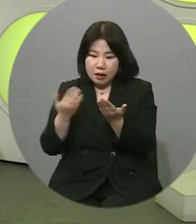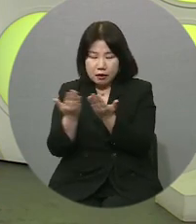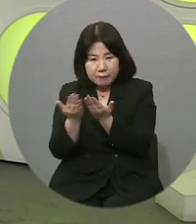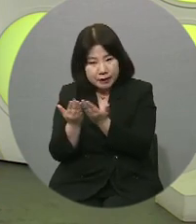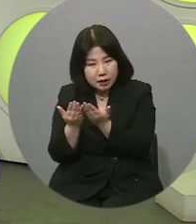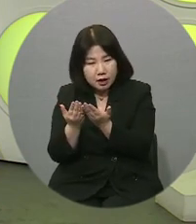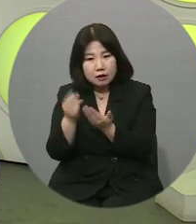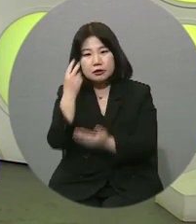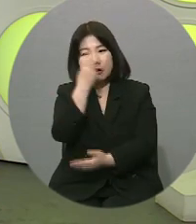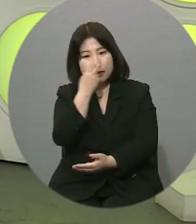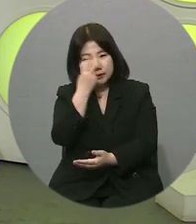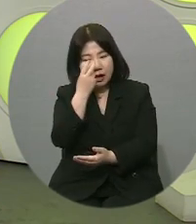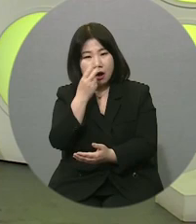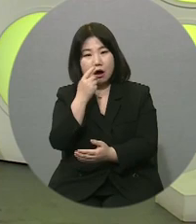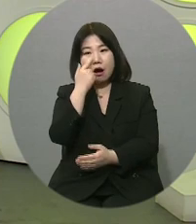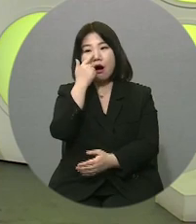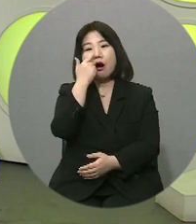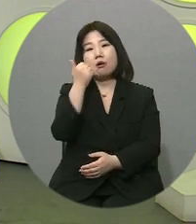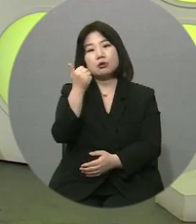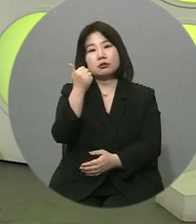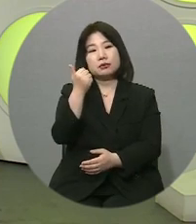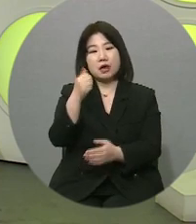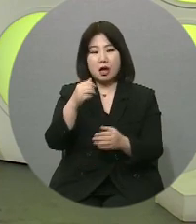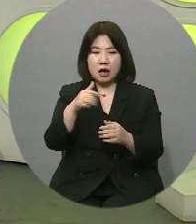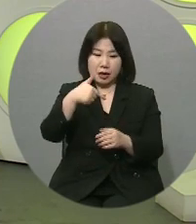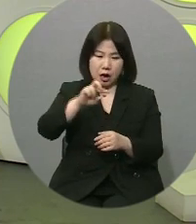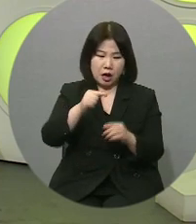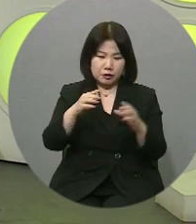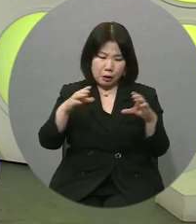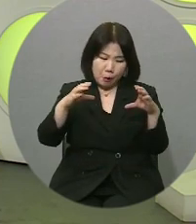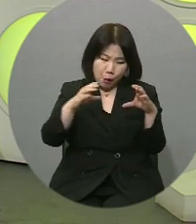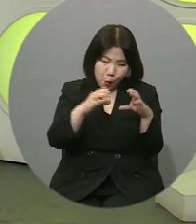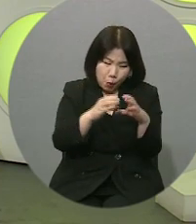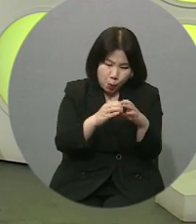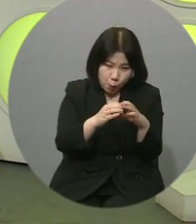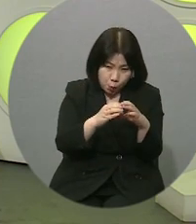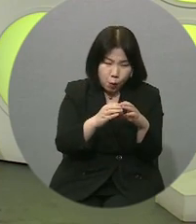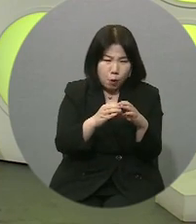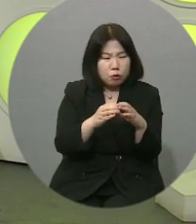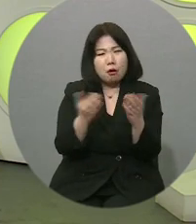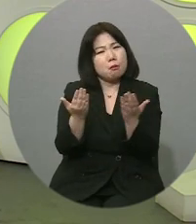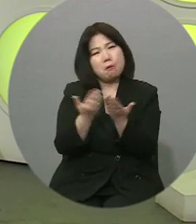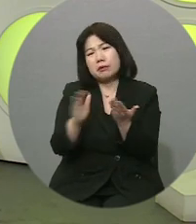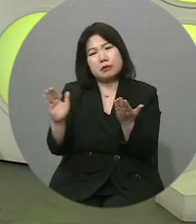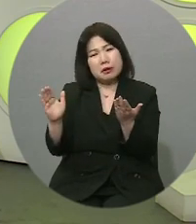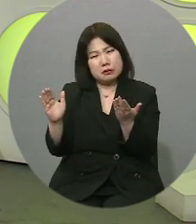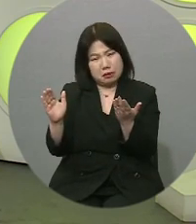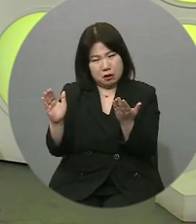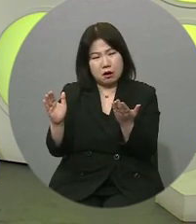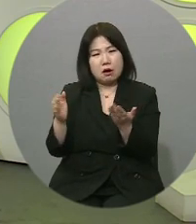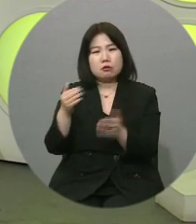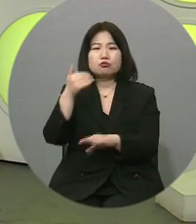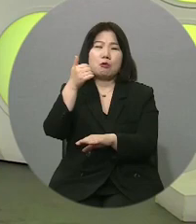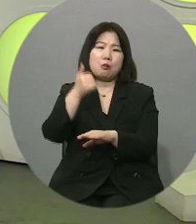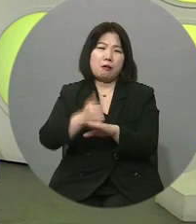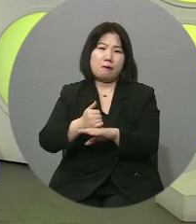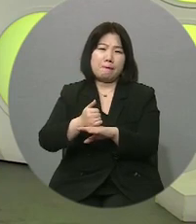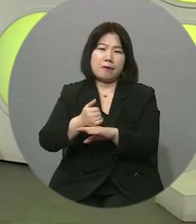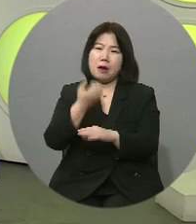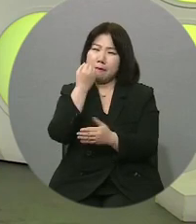받았습니다. 아버지로부터 간 크기가 작아 기증에 부적합하다는 결과를